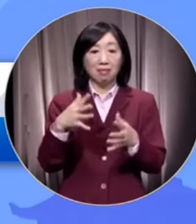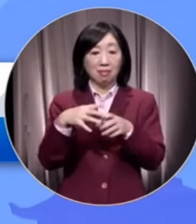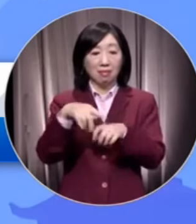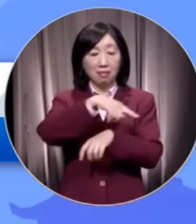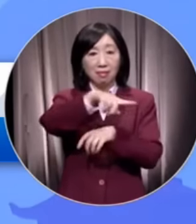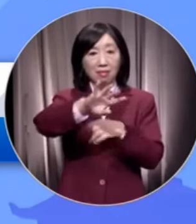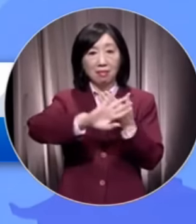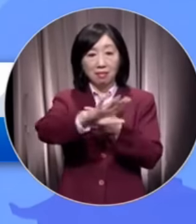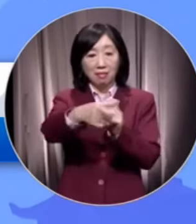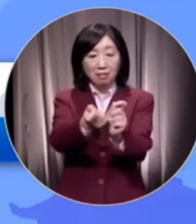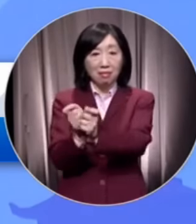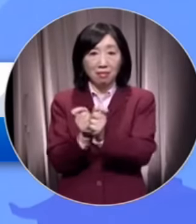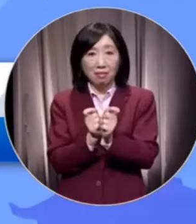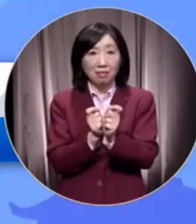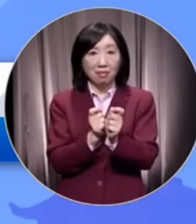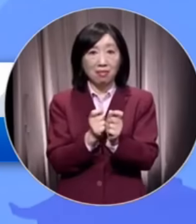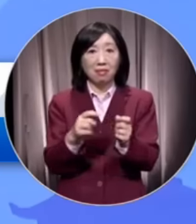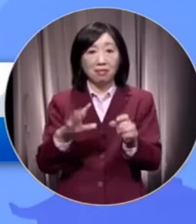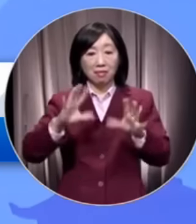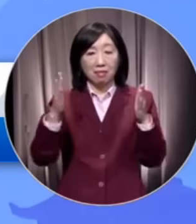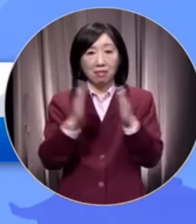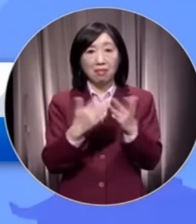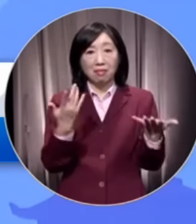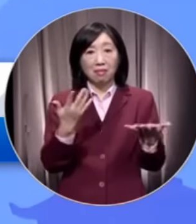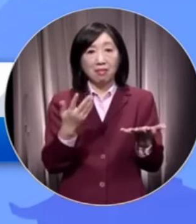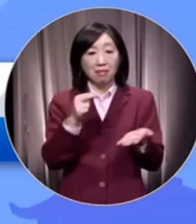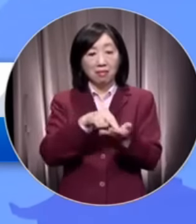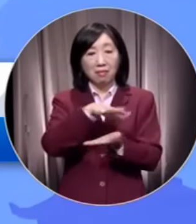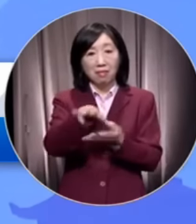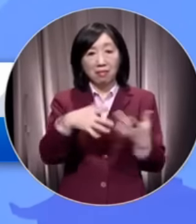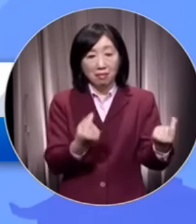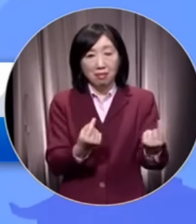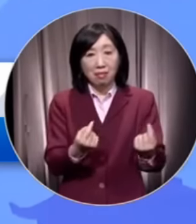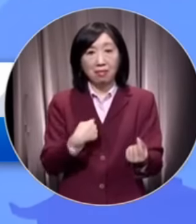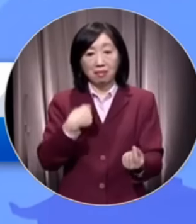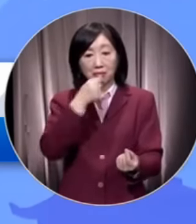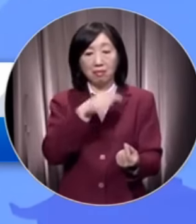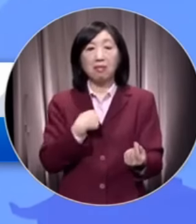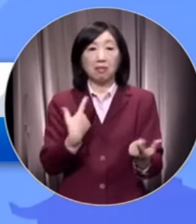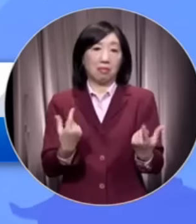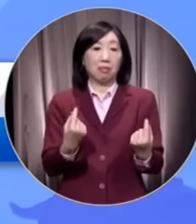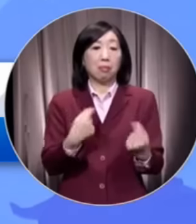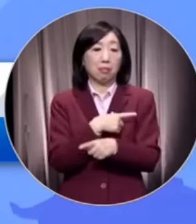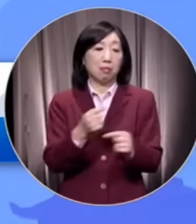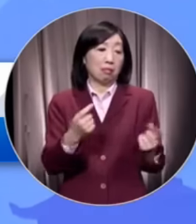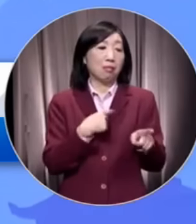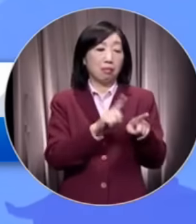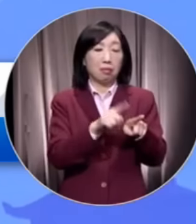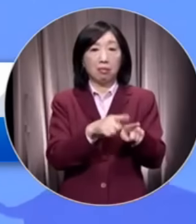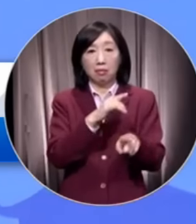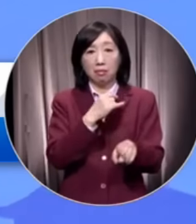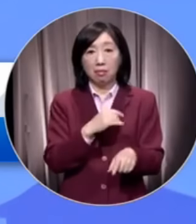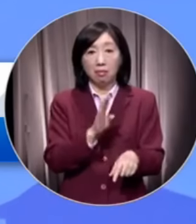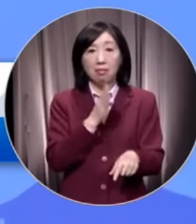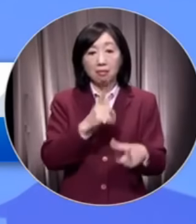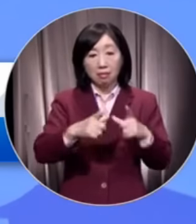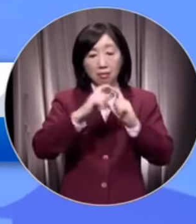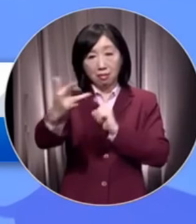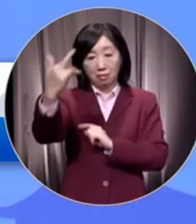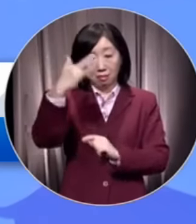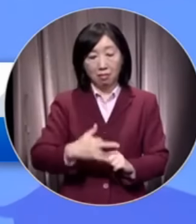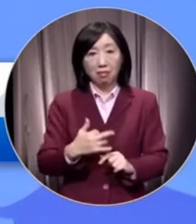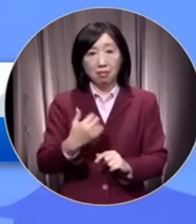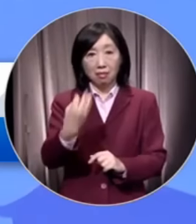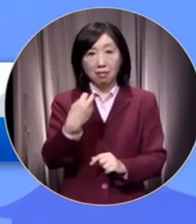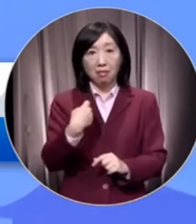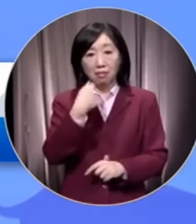议题立场一致，台湾也没有立场跟别人不一样。但是回到了台湾，却是对台湾人民说不可